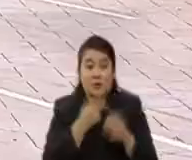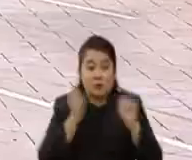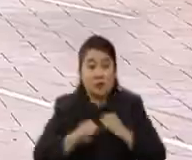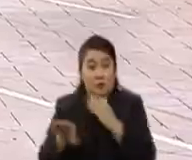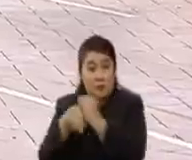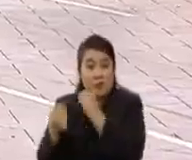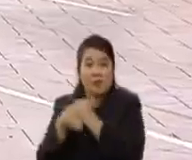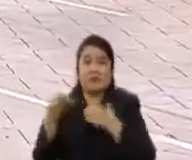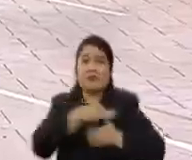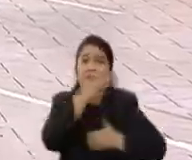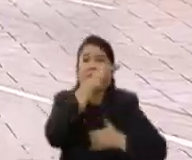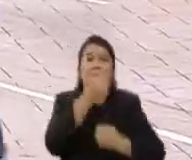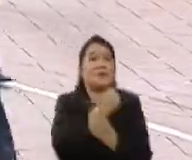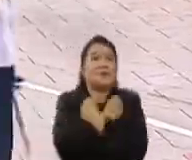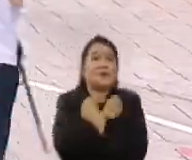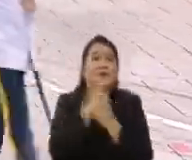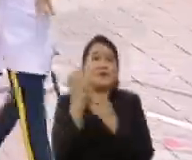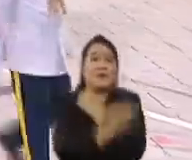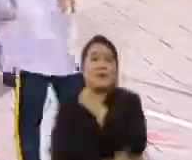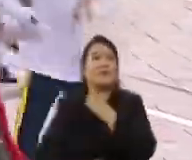negara.